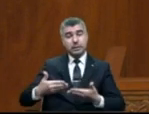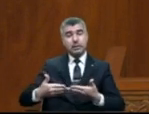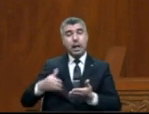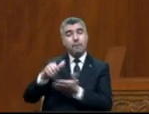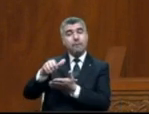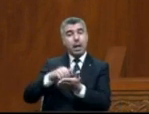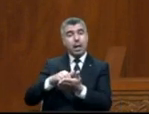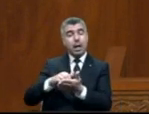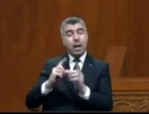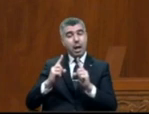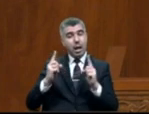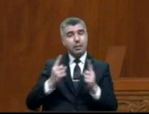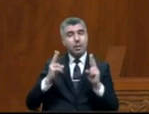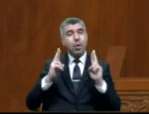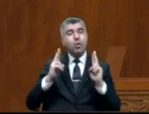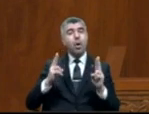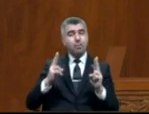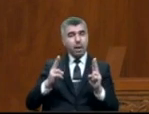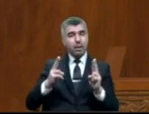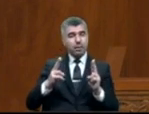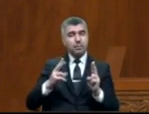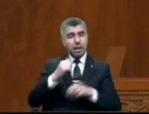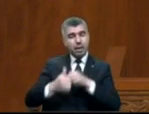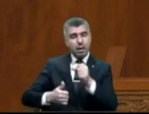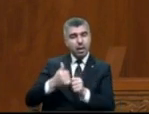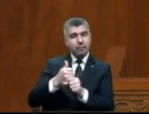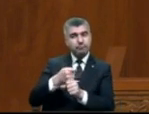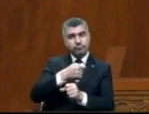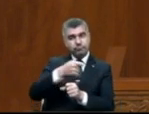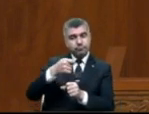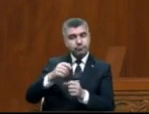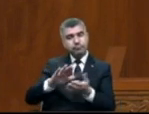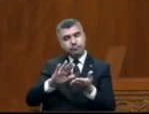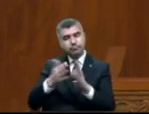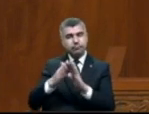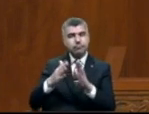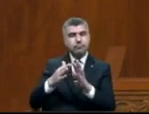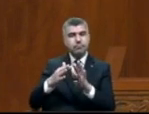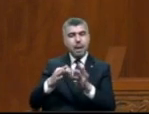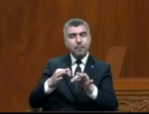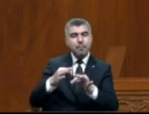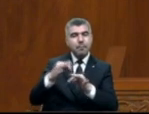الفلاحي، توزيع الزراعات الخريفية لحد الآن وصلنا المساحة المزروعة